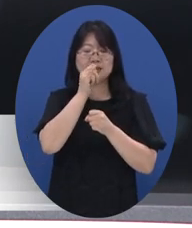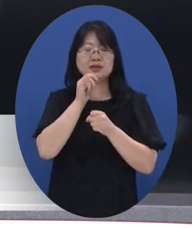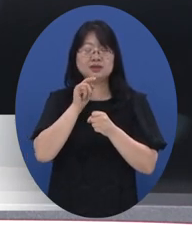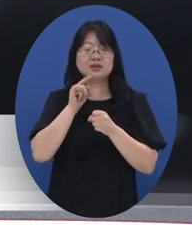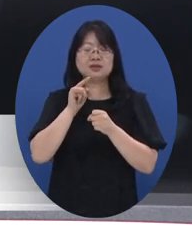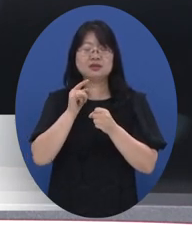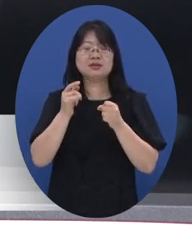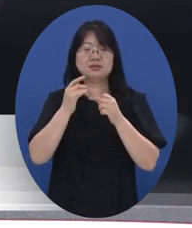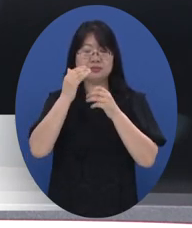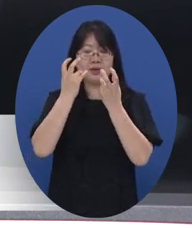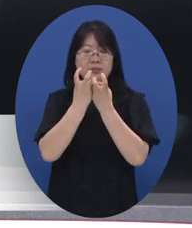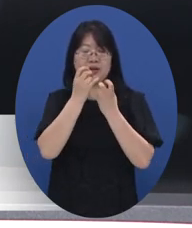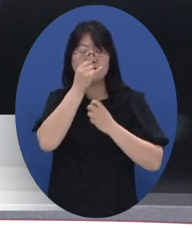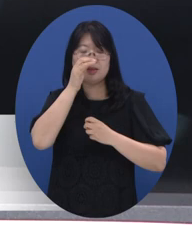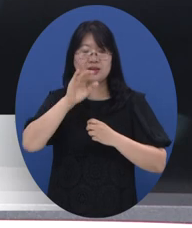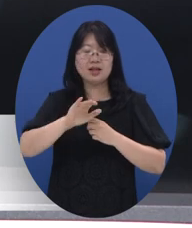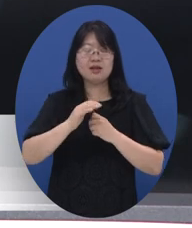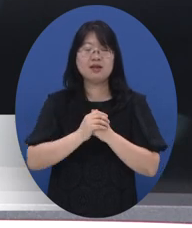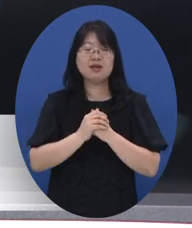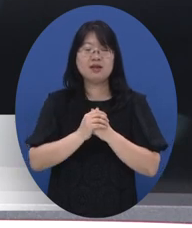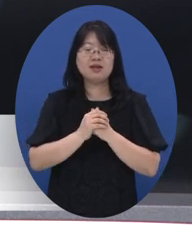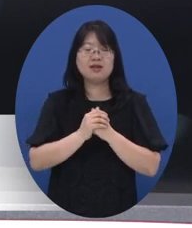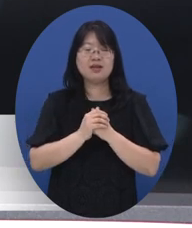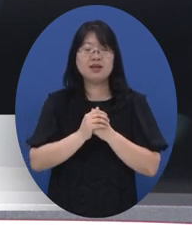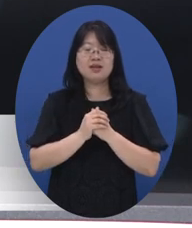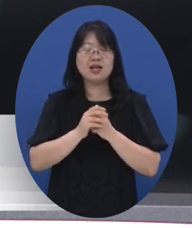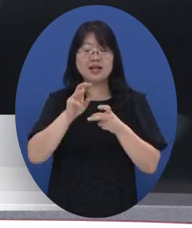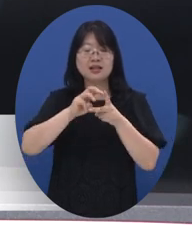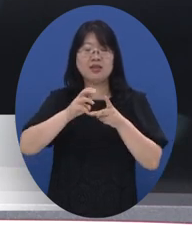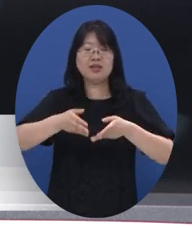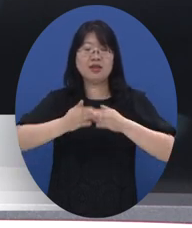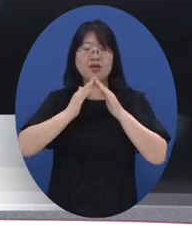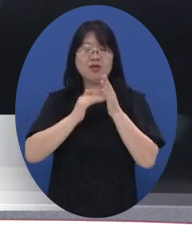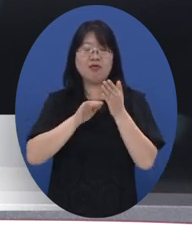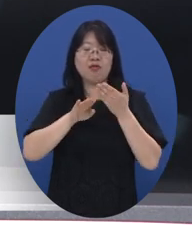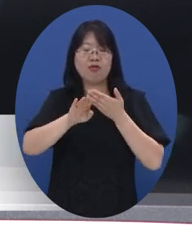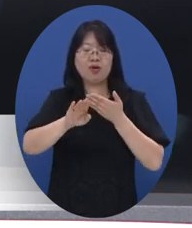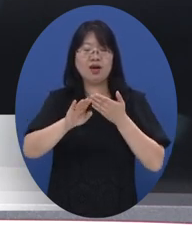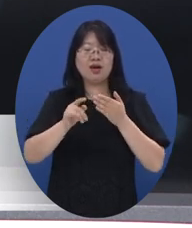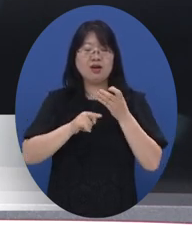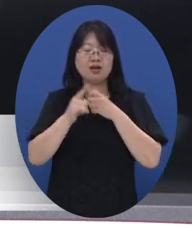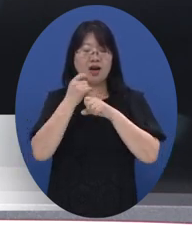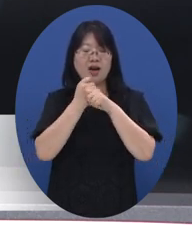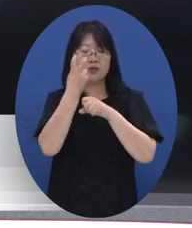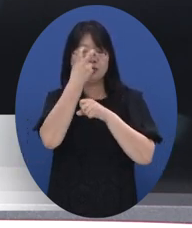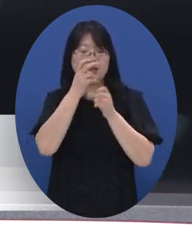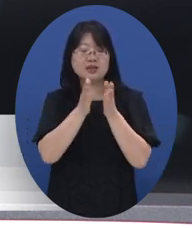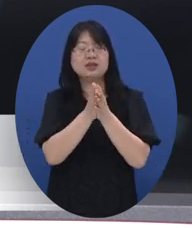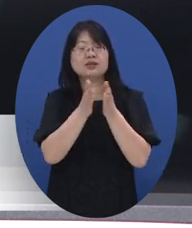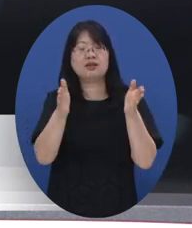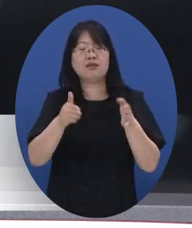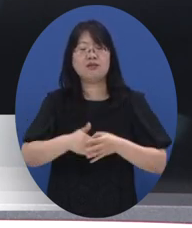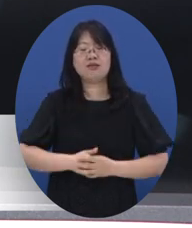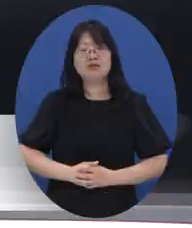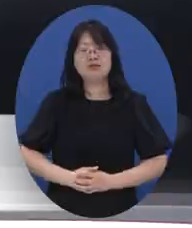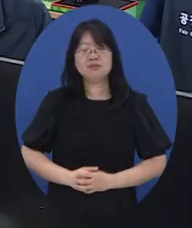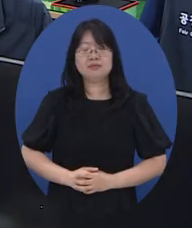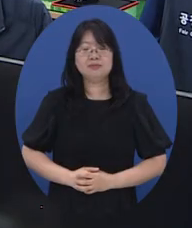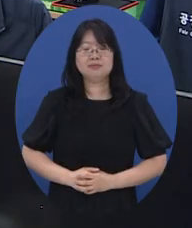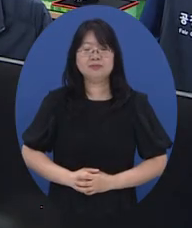이라고 하는데요 경우 도 특별사법경찰 다니 디지털 포렌식 센터를 구축하고 본격적인 과학 사이의 나섰습니다